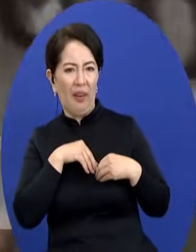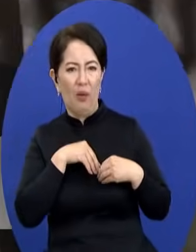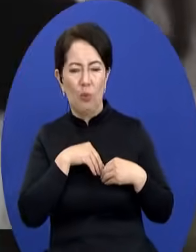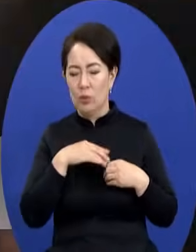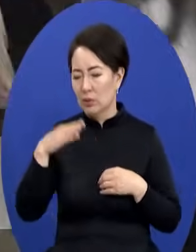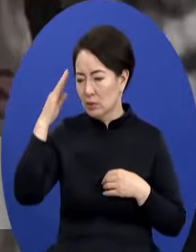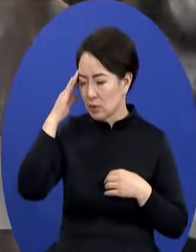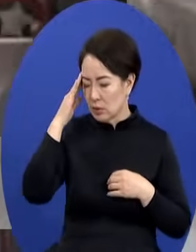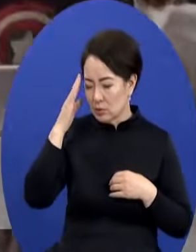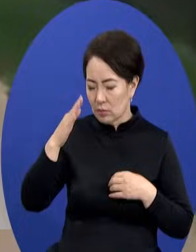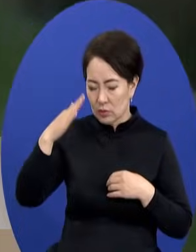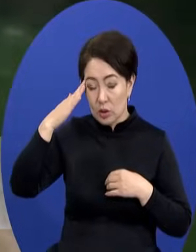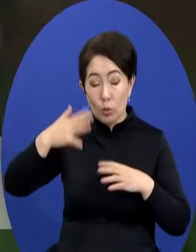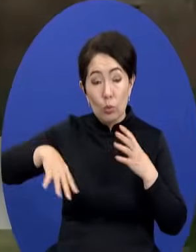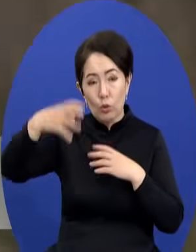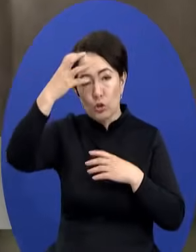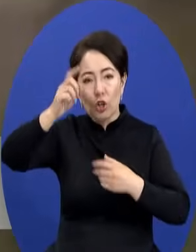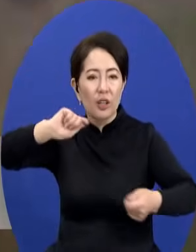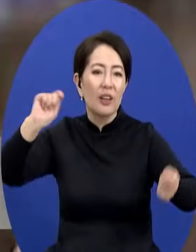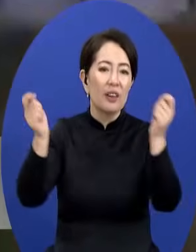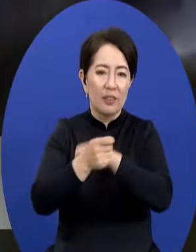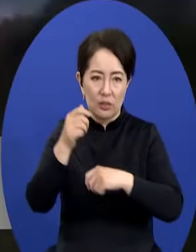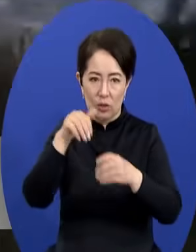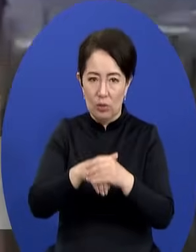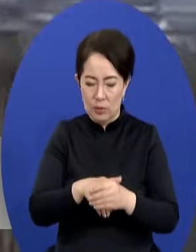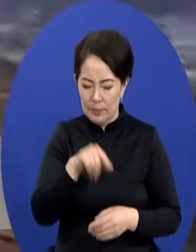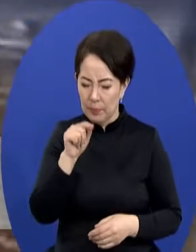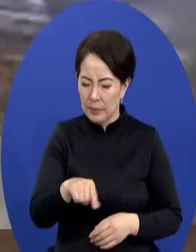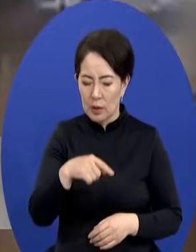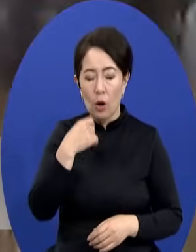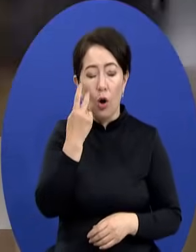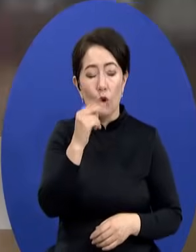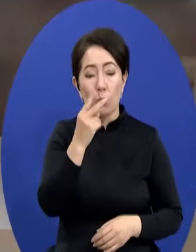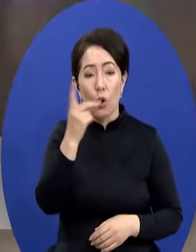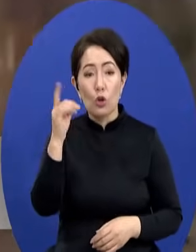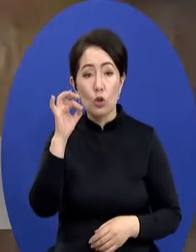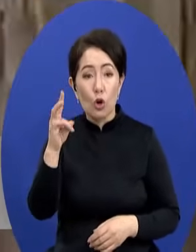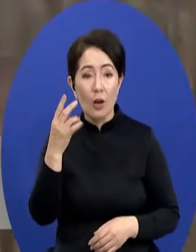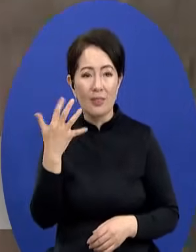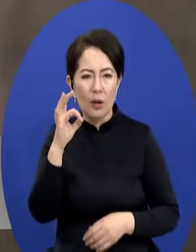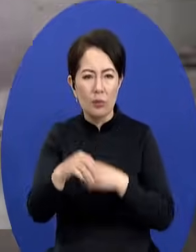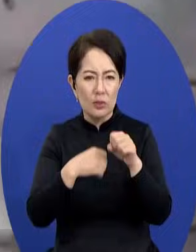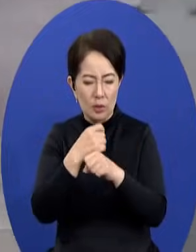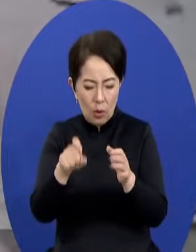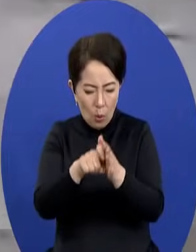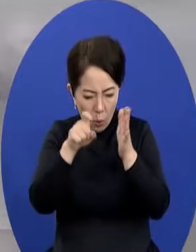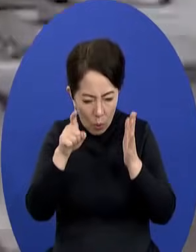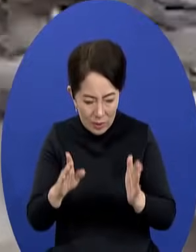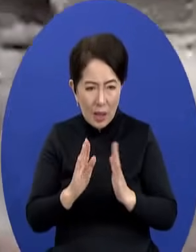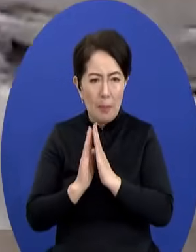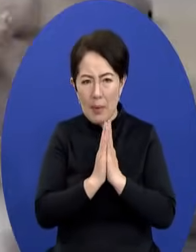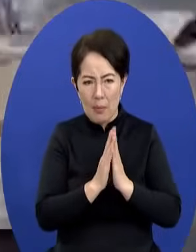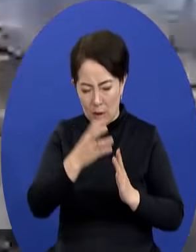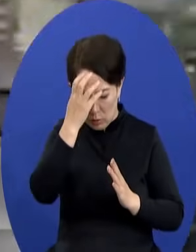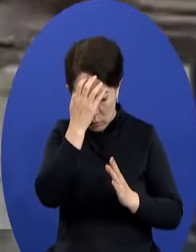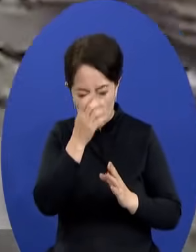удалгүй төрийн эргэлтүүд явуулсан юм. Армийнхан 2021 оны хүртэлх 50 жилийн хугацаанд Мьянмарын төрийг удирдах байсан бол